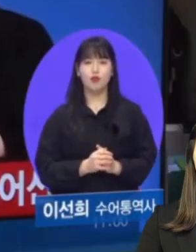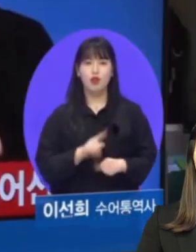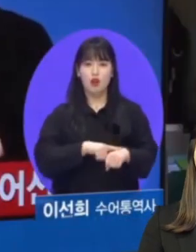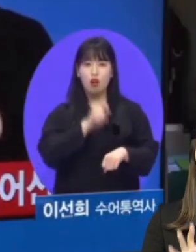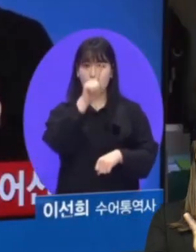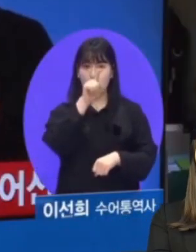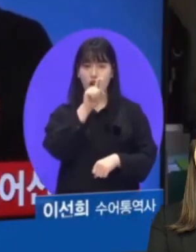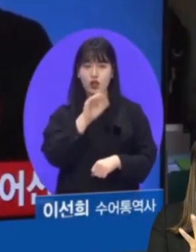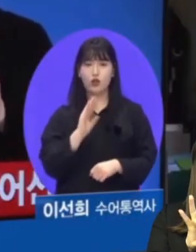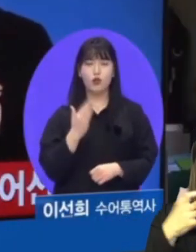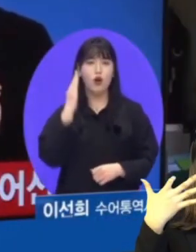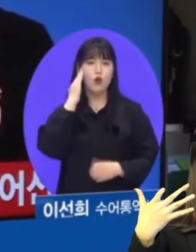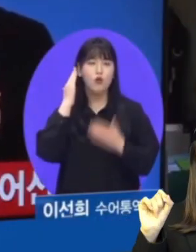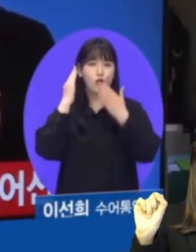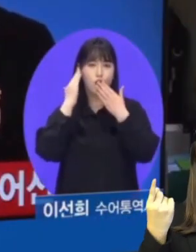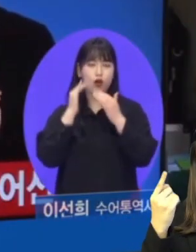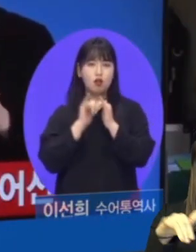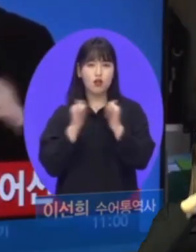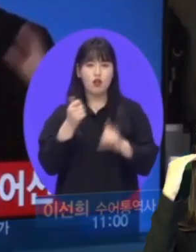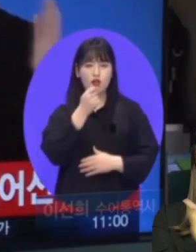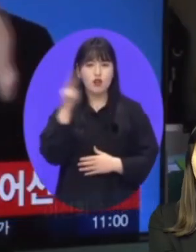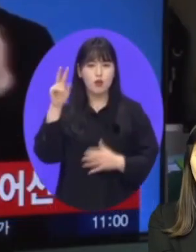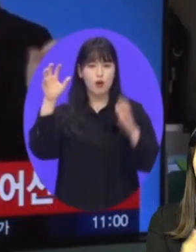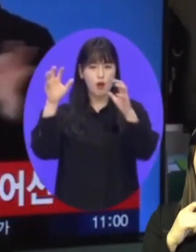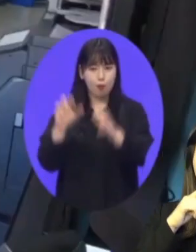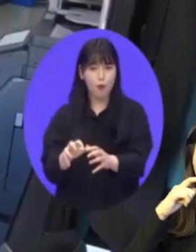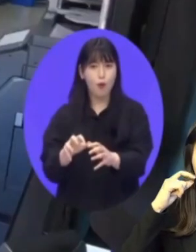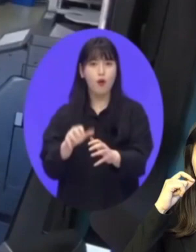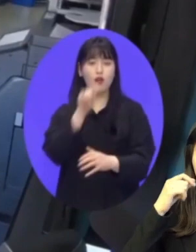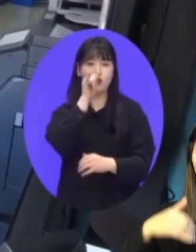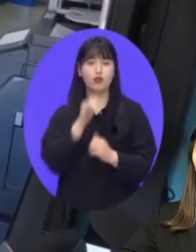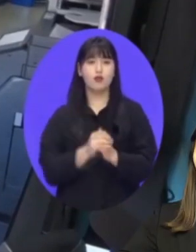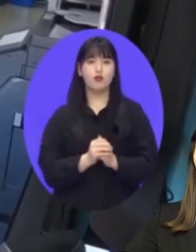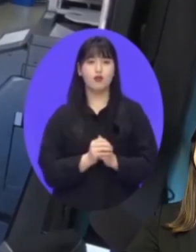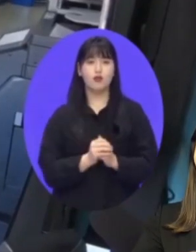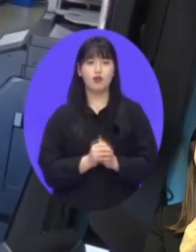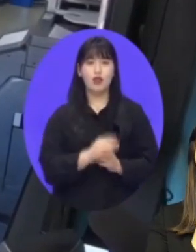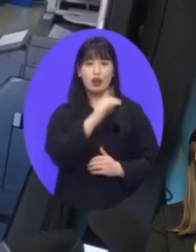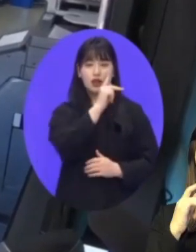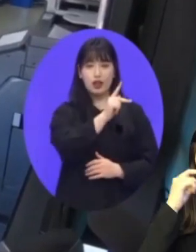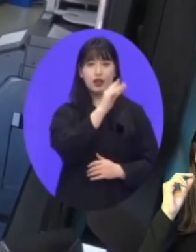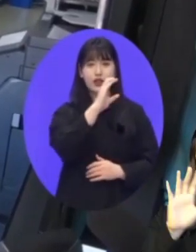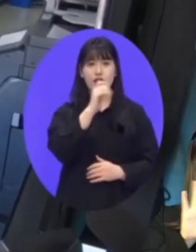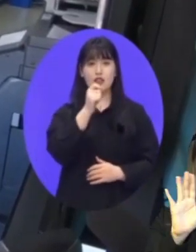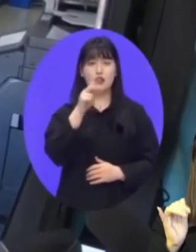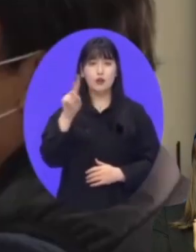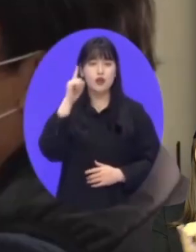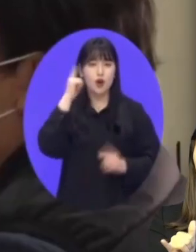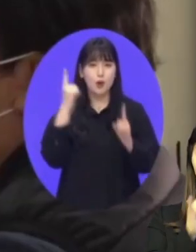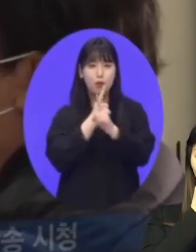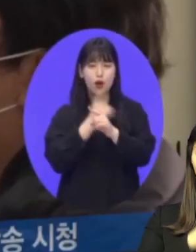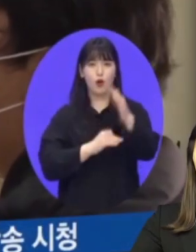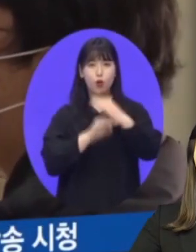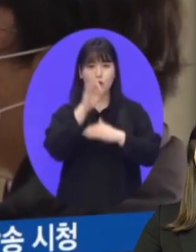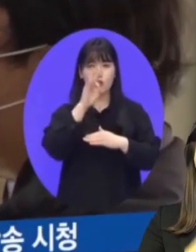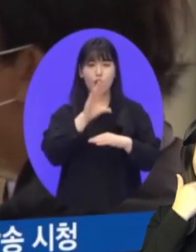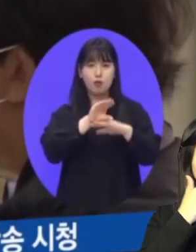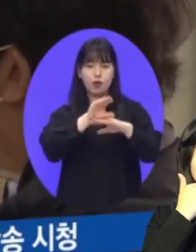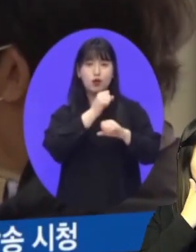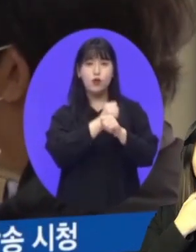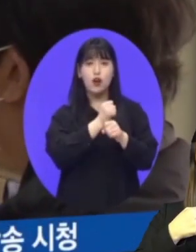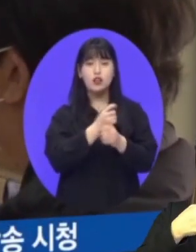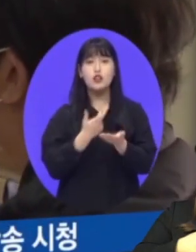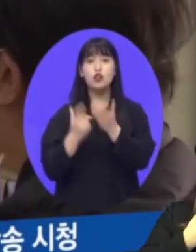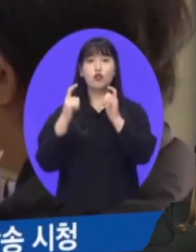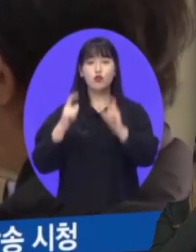코로나19 사태로 모두가 마스크를 쓰게 됐지만 그중 마스크를 쓰지 않은 이들이 있습니다. 바로